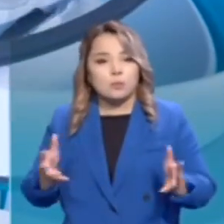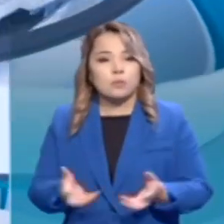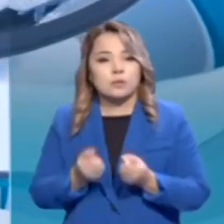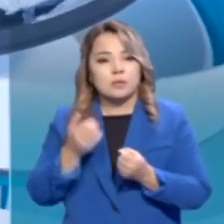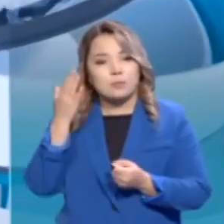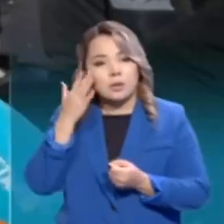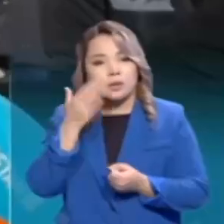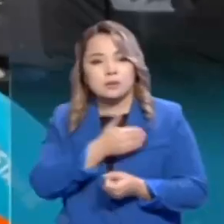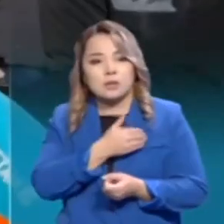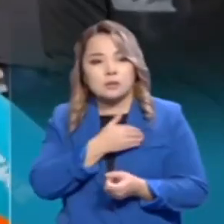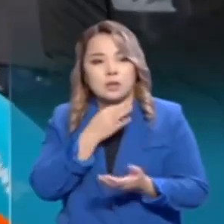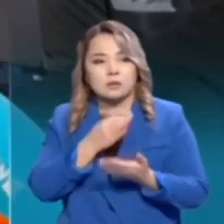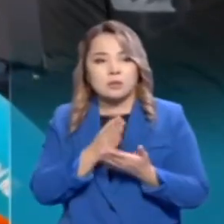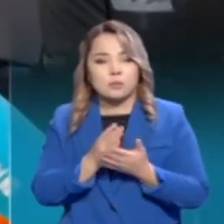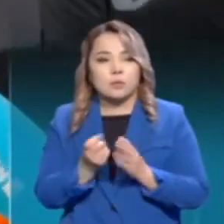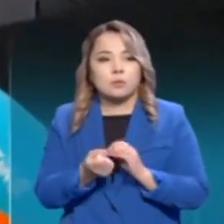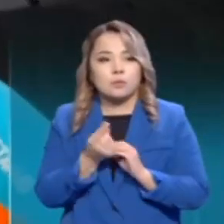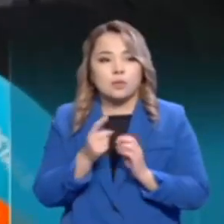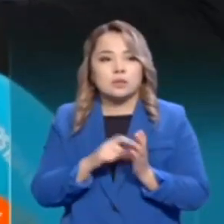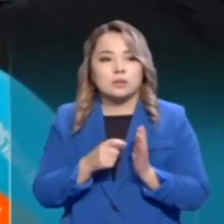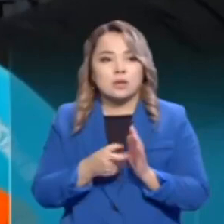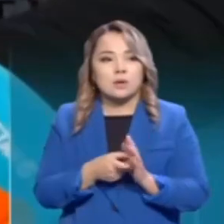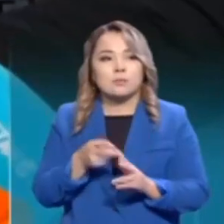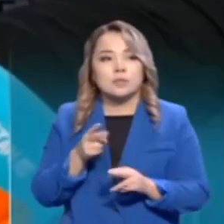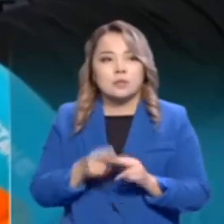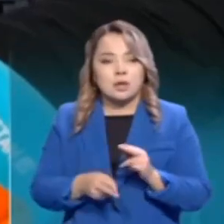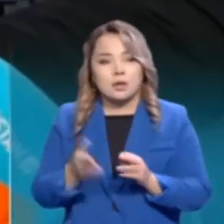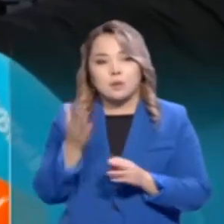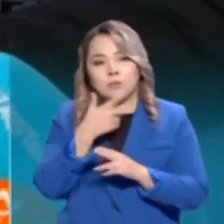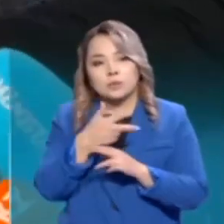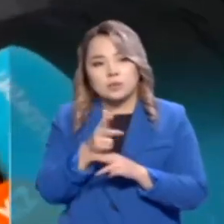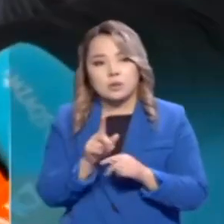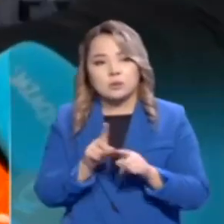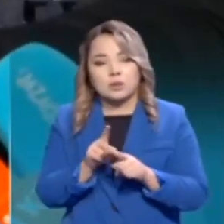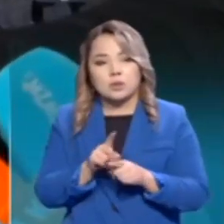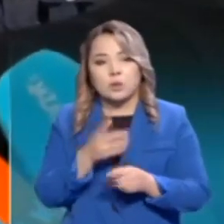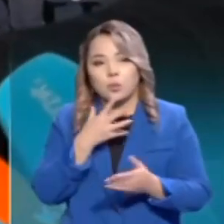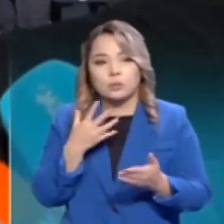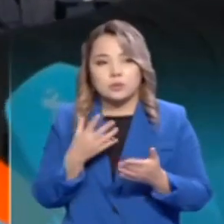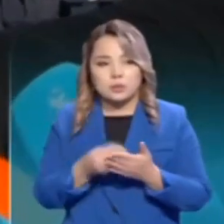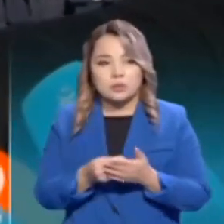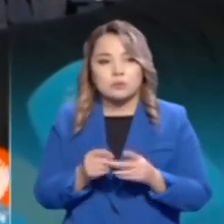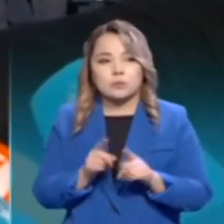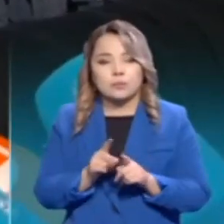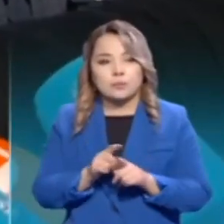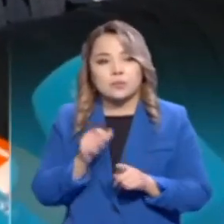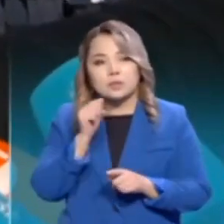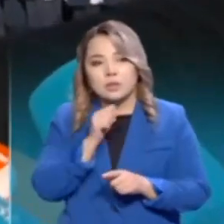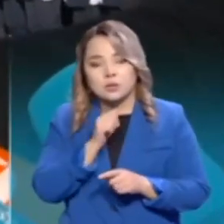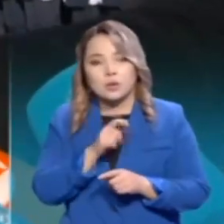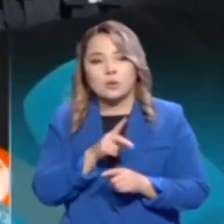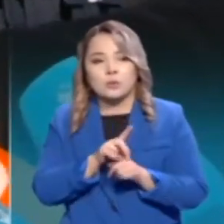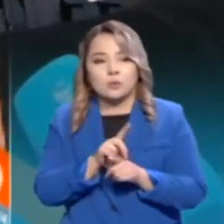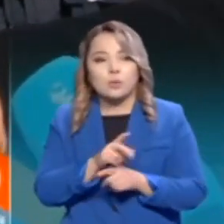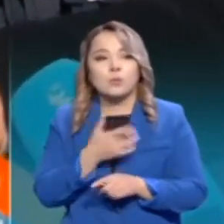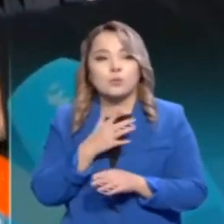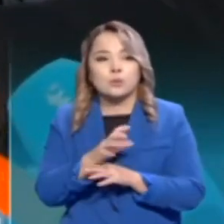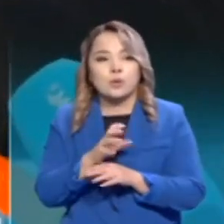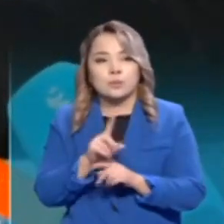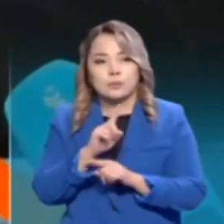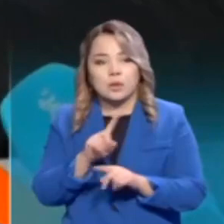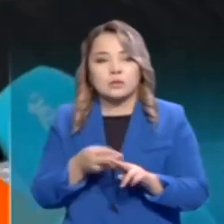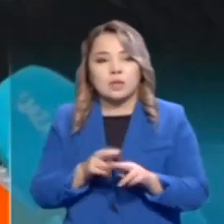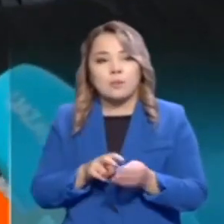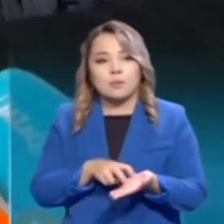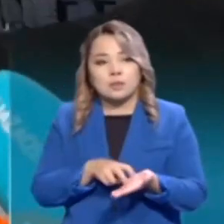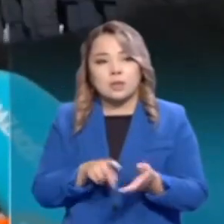болуды мақсат еткен. 11-сін бітірген кезде видеосы да болған, өздері менен тығылып, мен ұрсады деп сол пожарныйдың